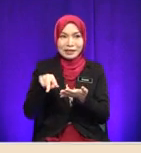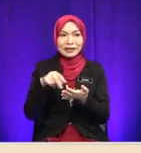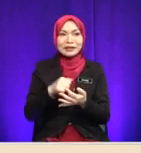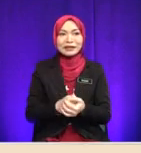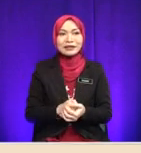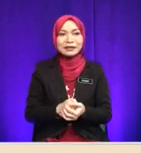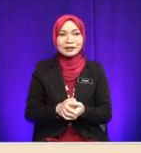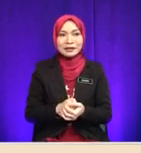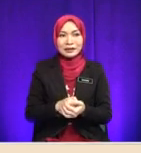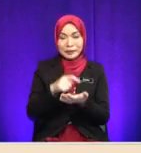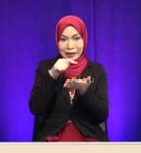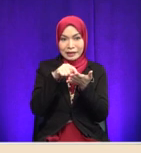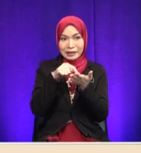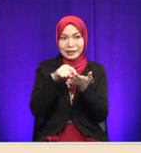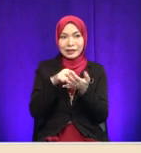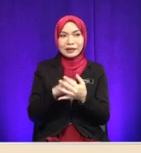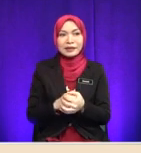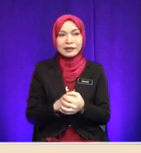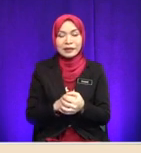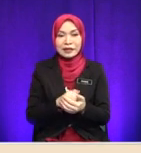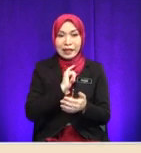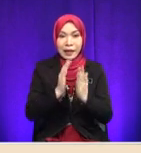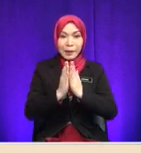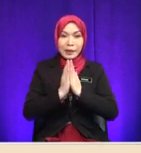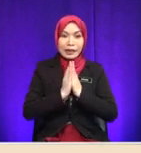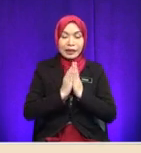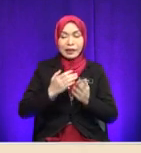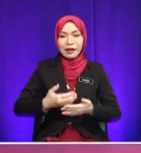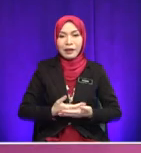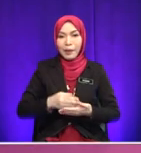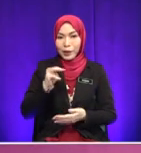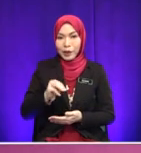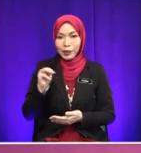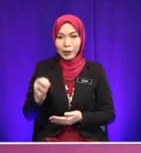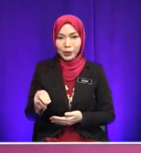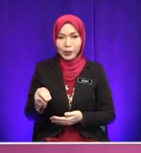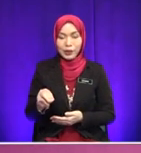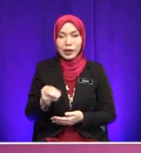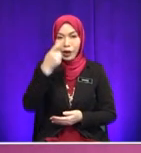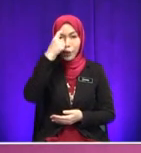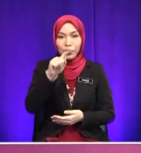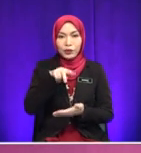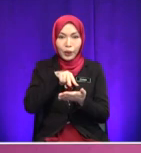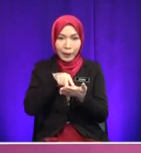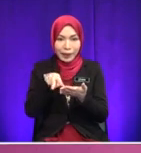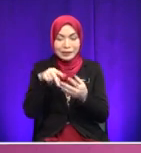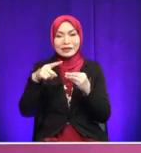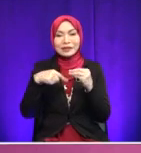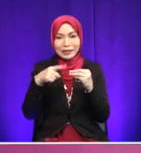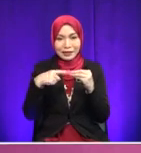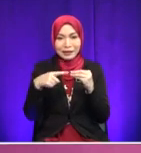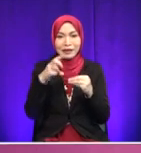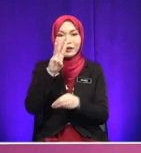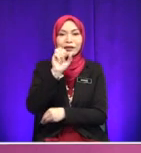Putra. Saya dah meminta anak-anak murid saya untuk membuat pembacaan tentang Wisma Putra melalui laman web